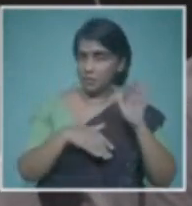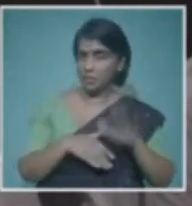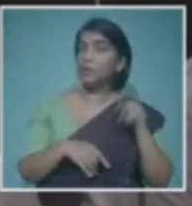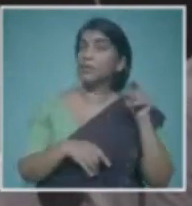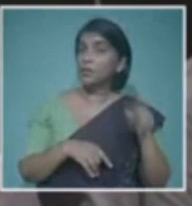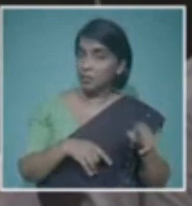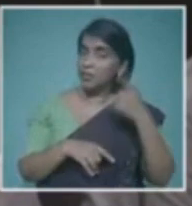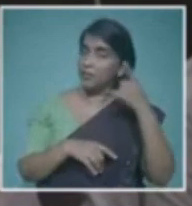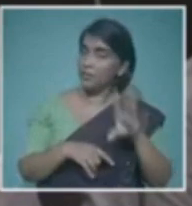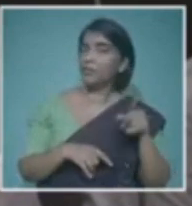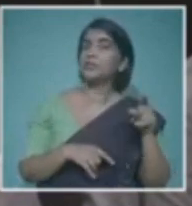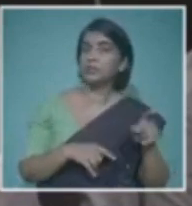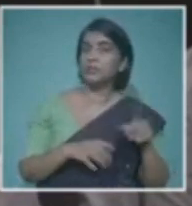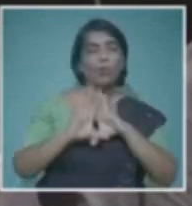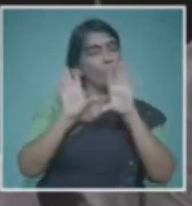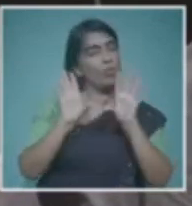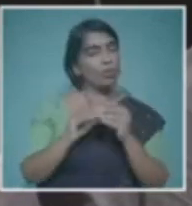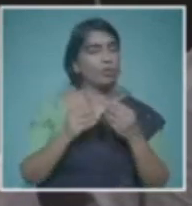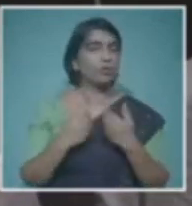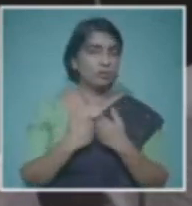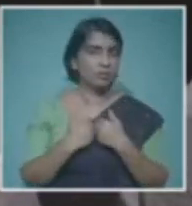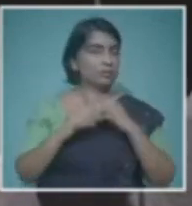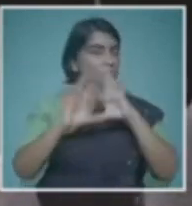සිද්ධ වෙලා තියෙනවා. ඉතින් ඒ නිසා